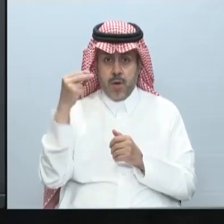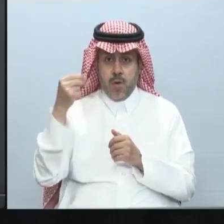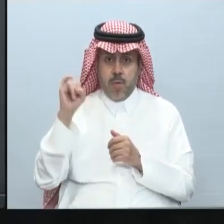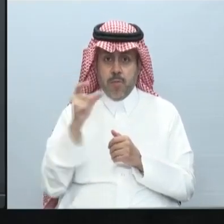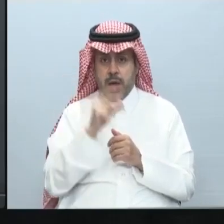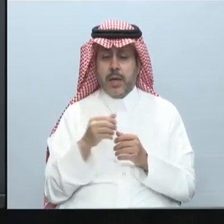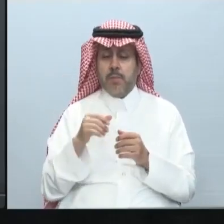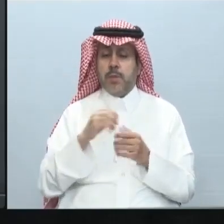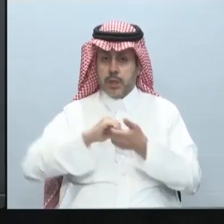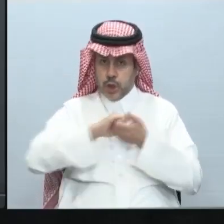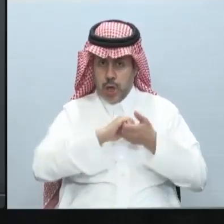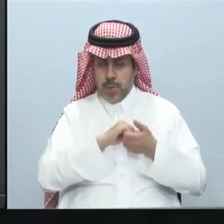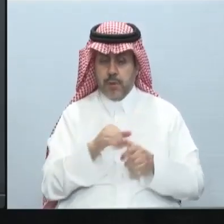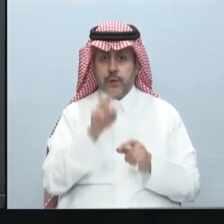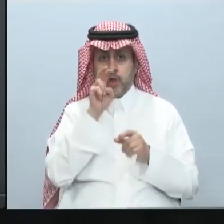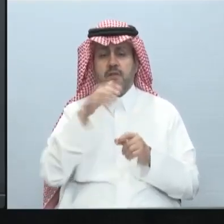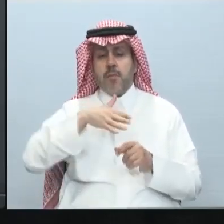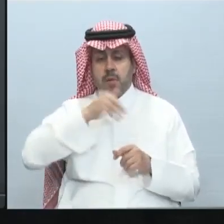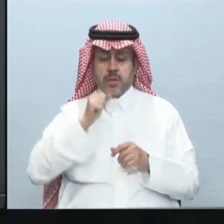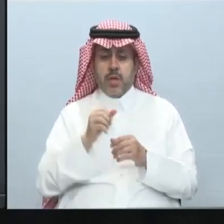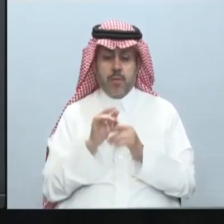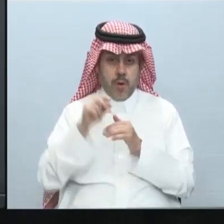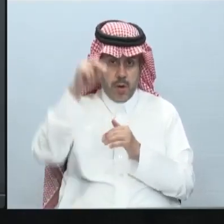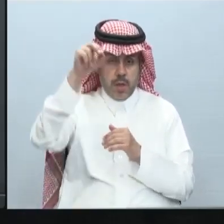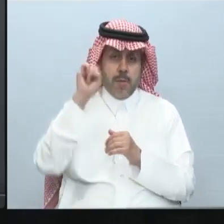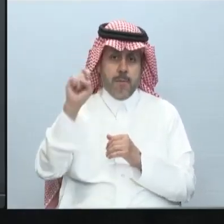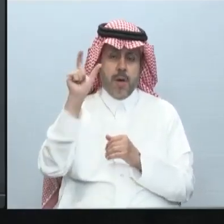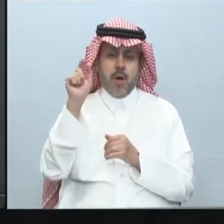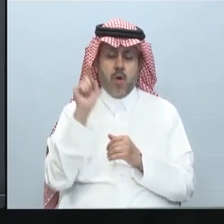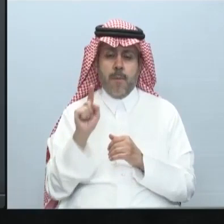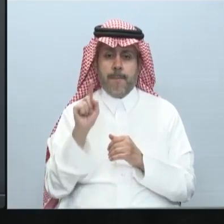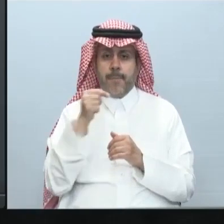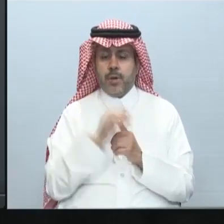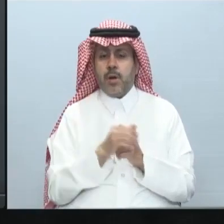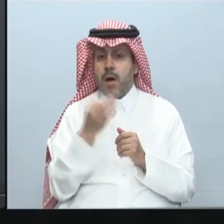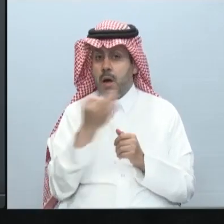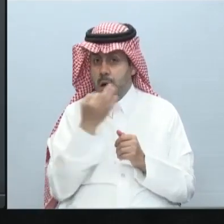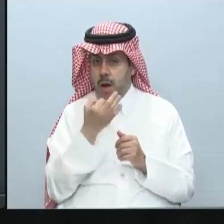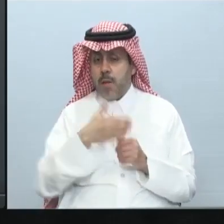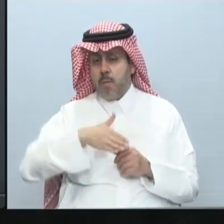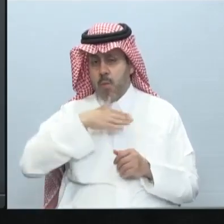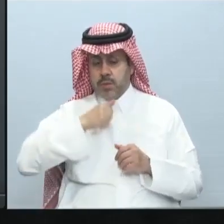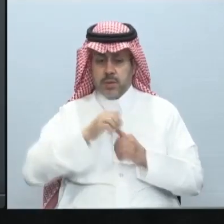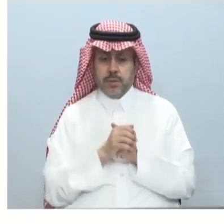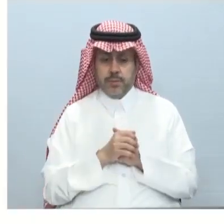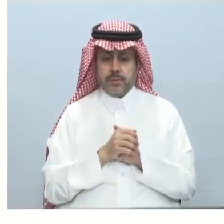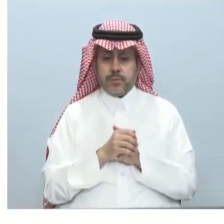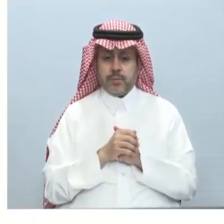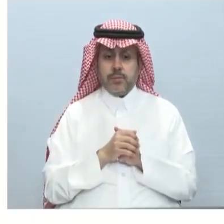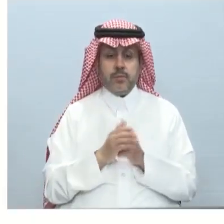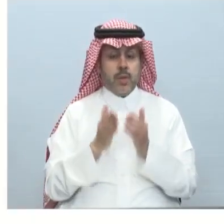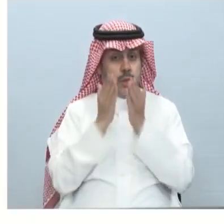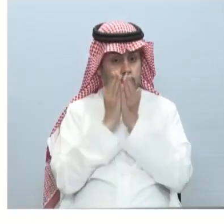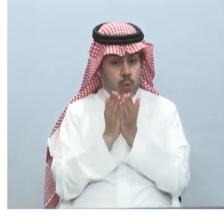والسلام على المنبر فقال عباره عظيمه تدل على فضل الدعاء ومكانته قال عليه الصلاه والسلام